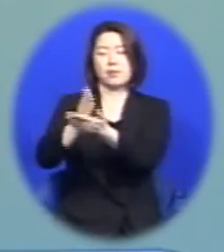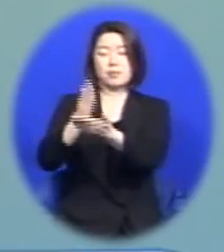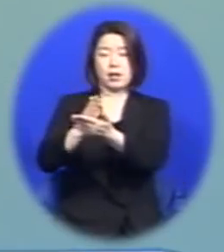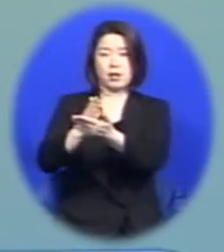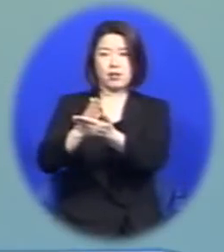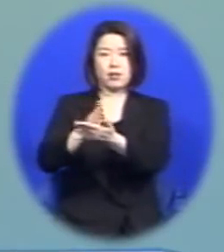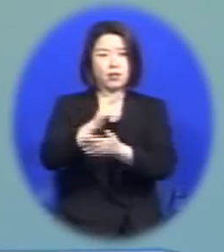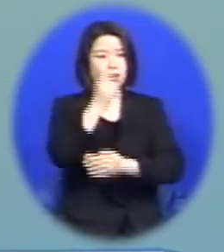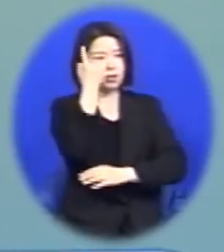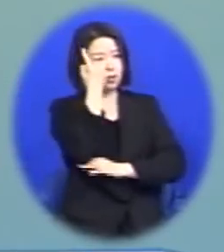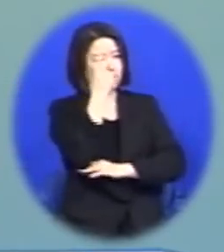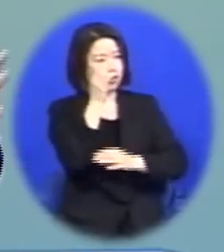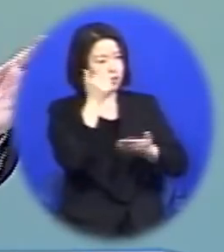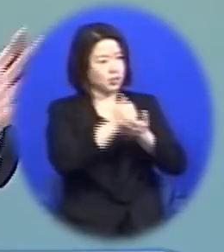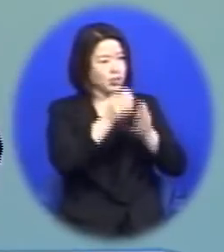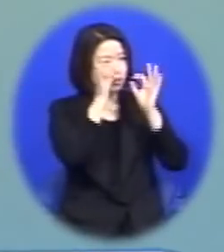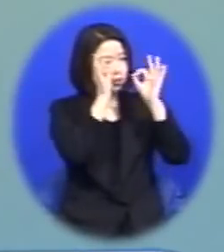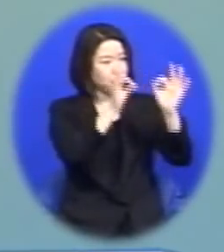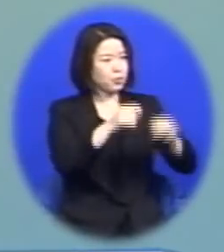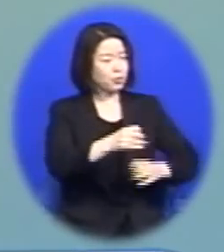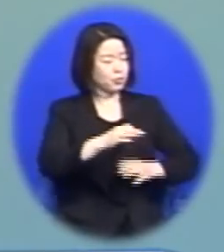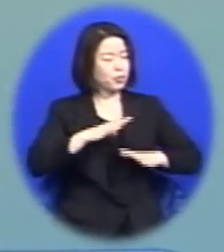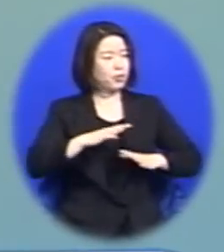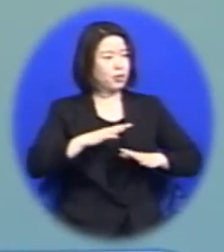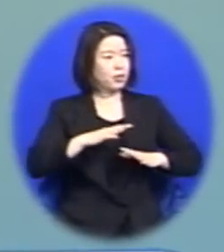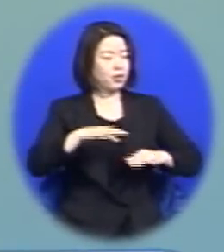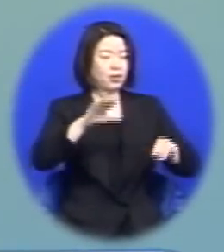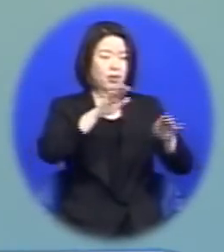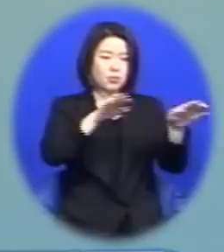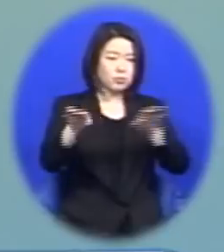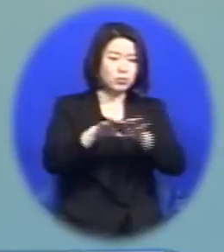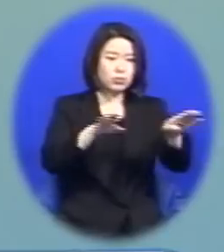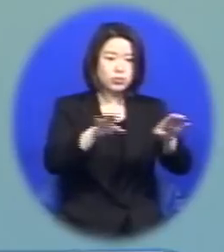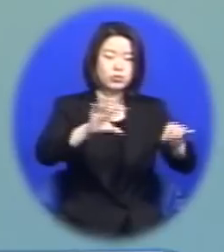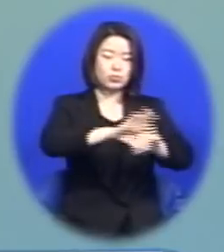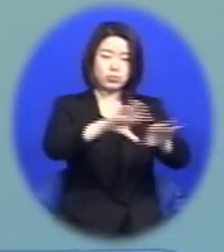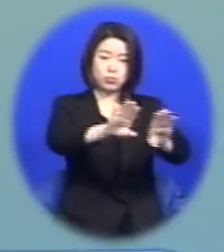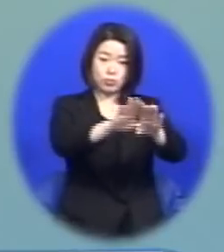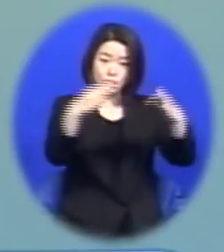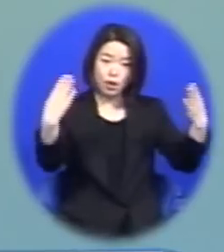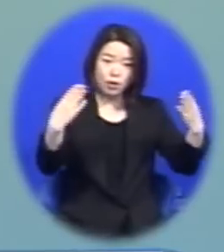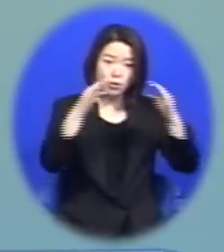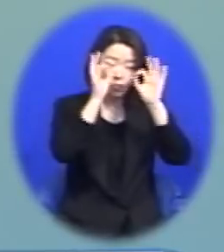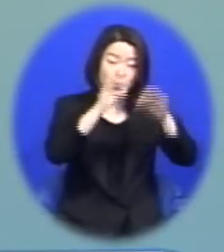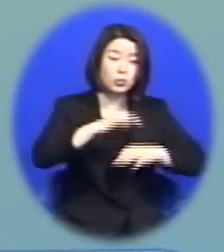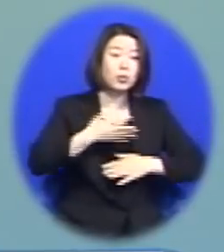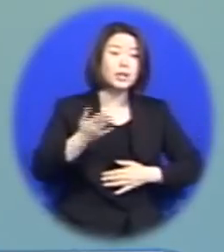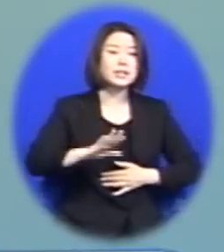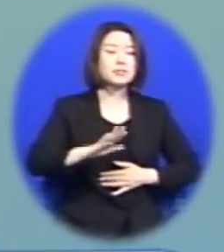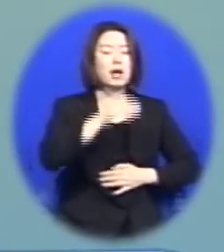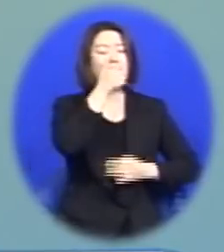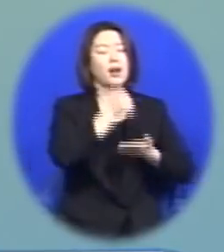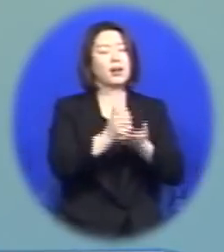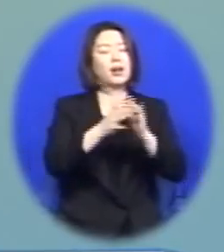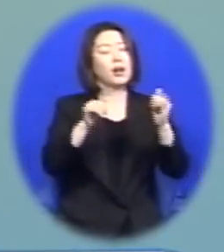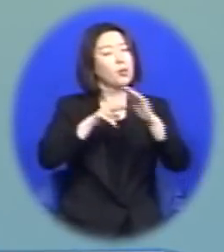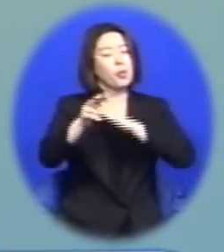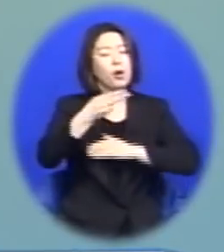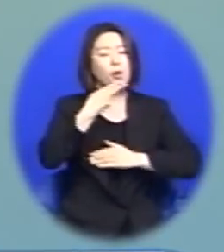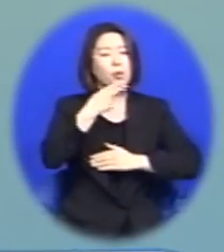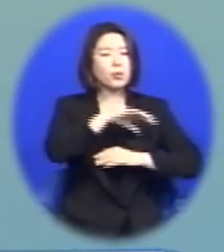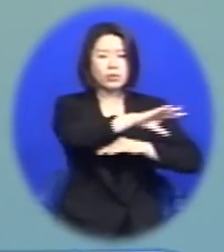옥문이 열린 것도 그렇지만 죄수들이 다 그냥 있으니까 마 그 때 성령께서 그에게 임하셔서